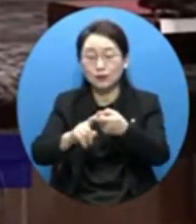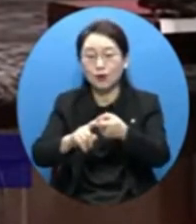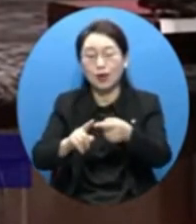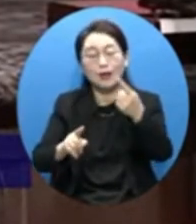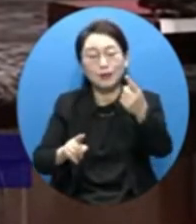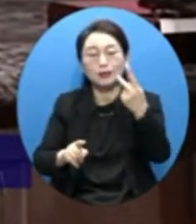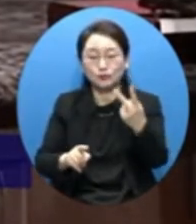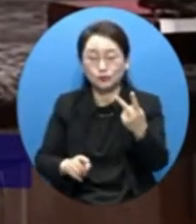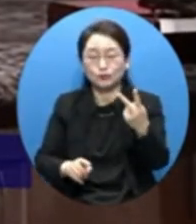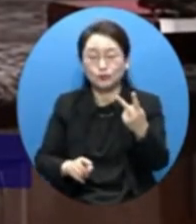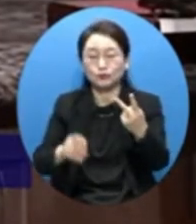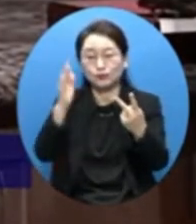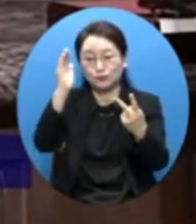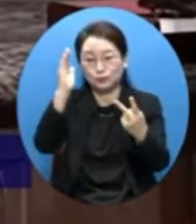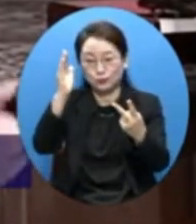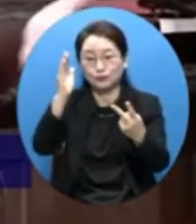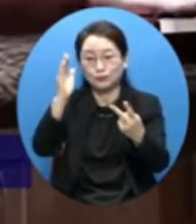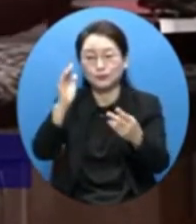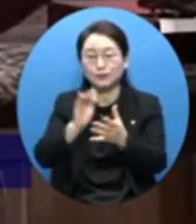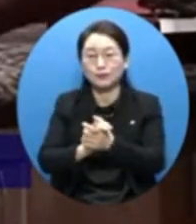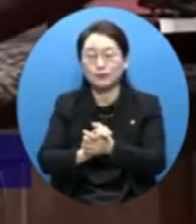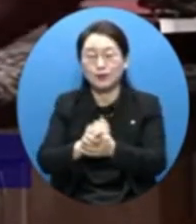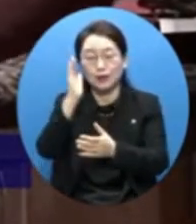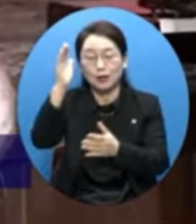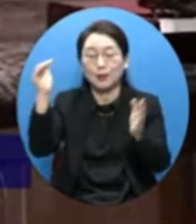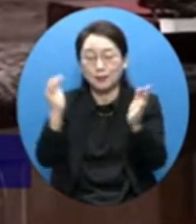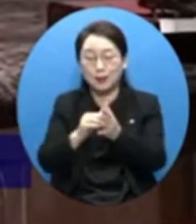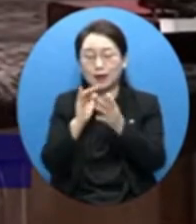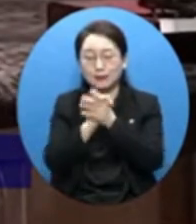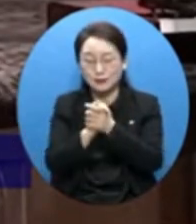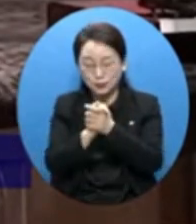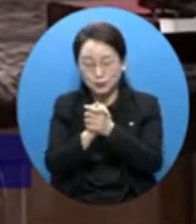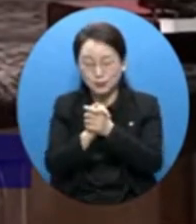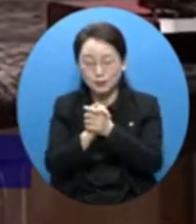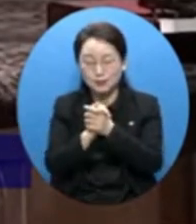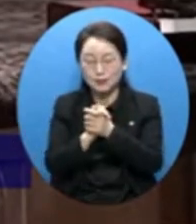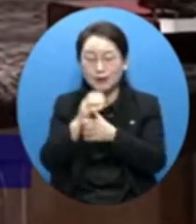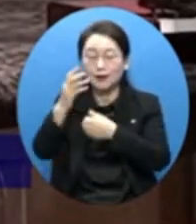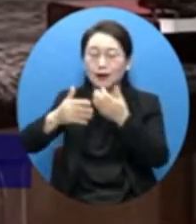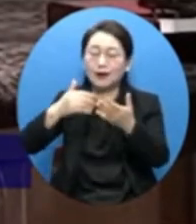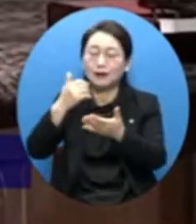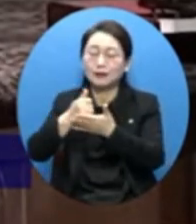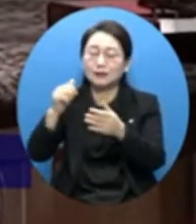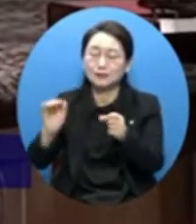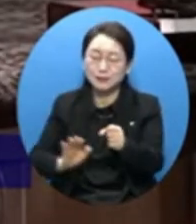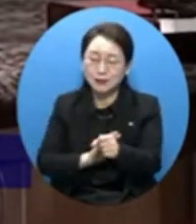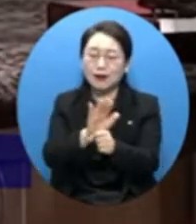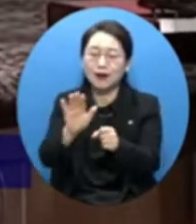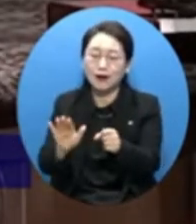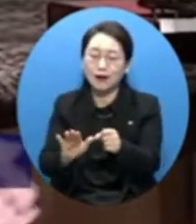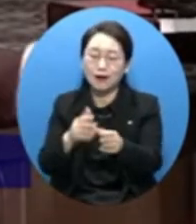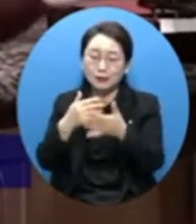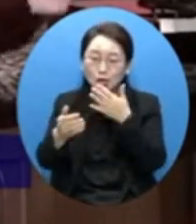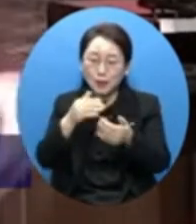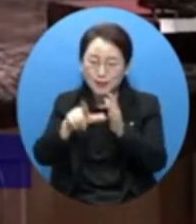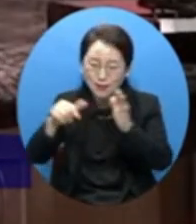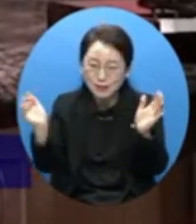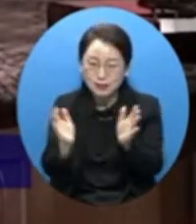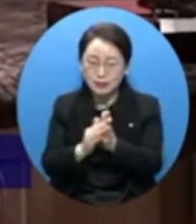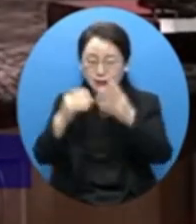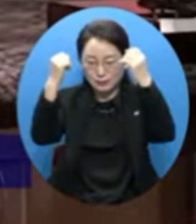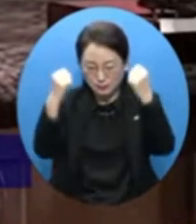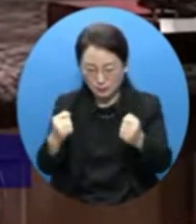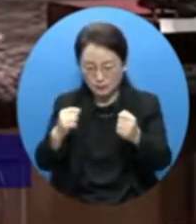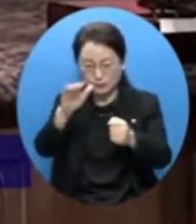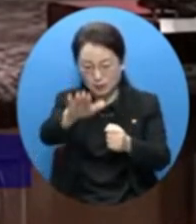번째 이날 설교를 하고 설교를 마치며 기도하면서 하나님의 사랑을 체험할 때까지 머물러